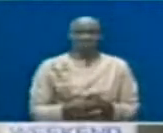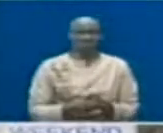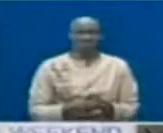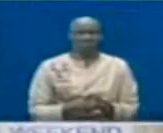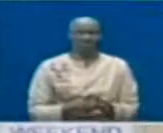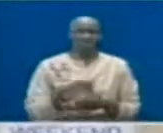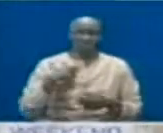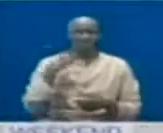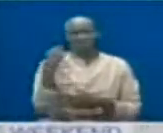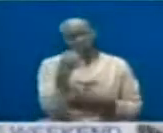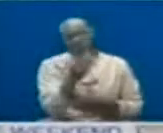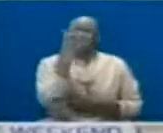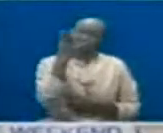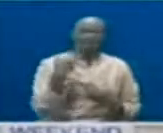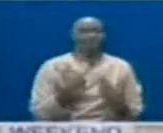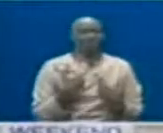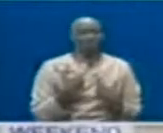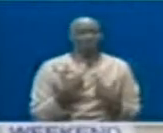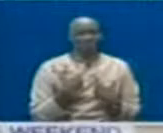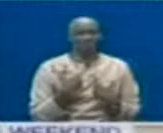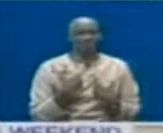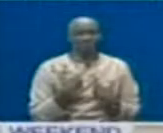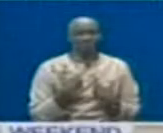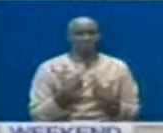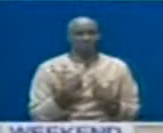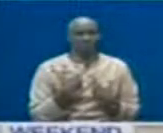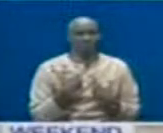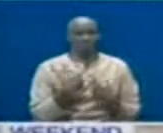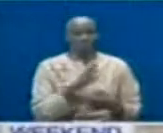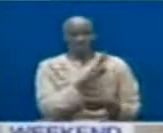Wilkinson for KTN.